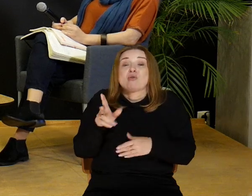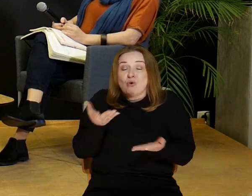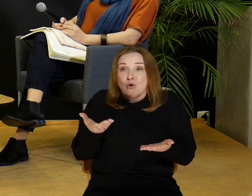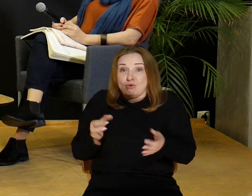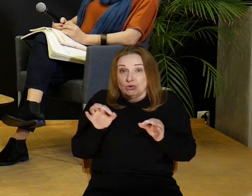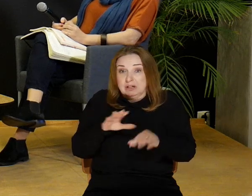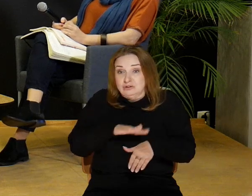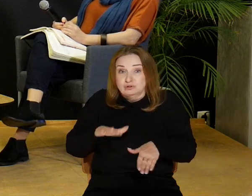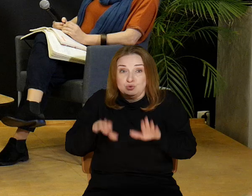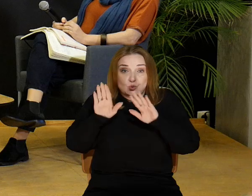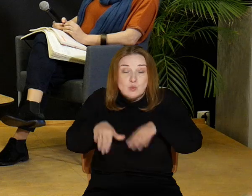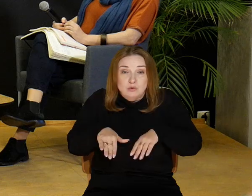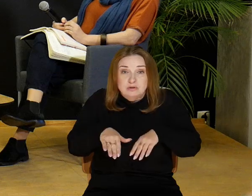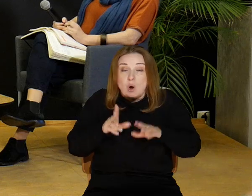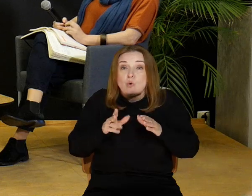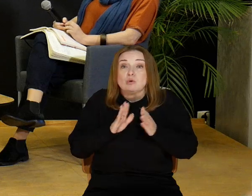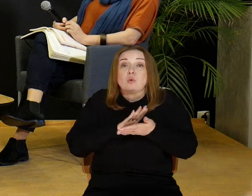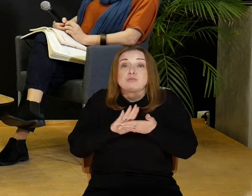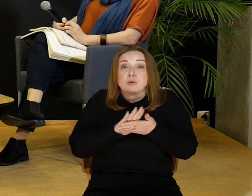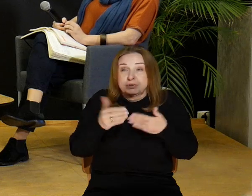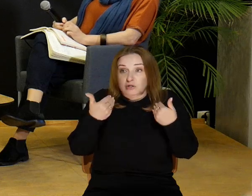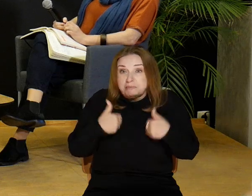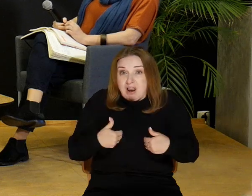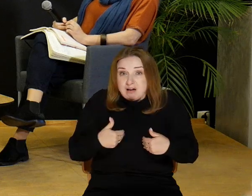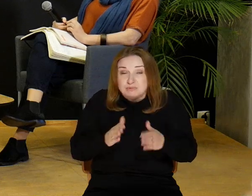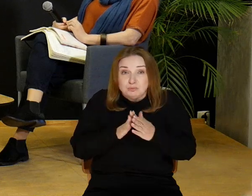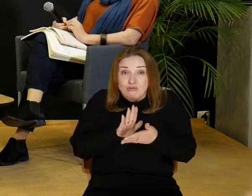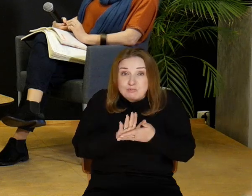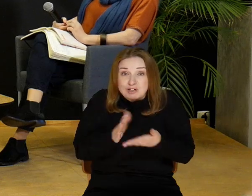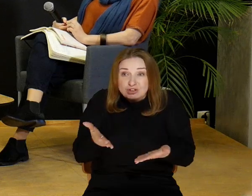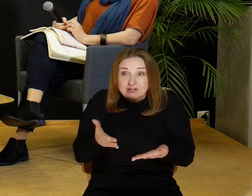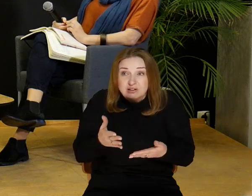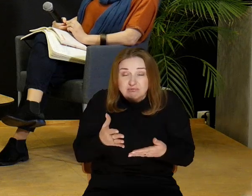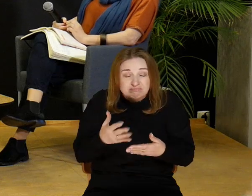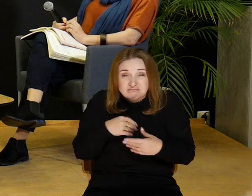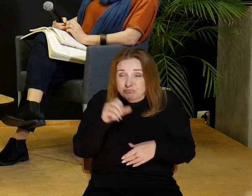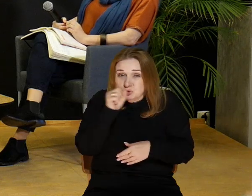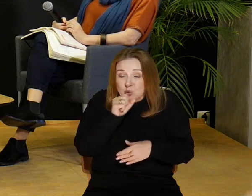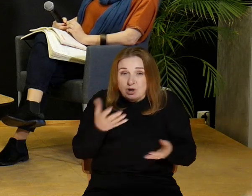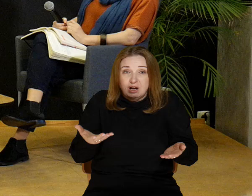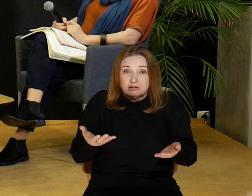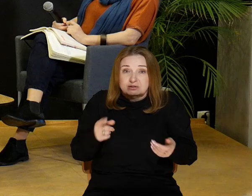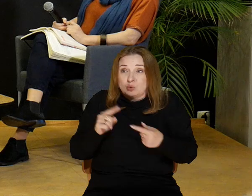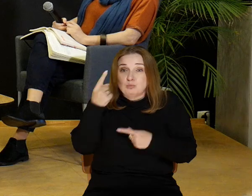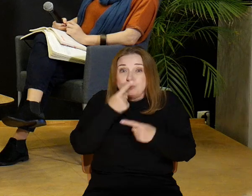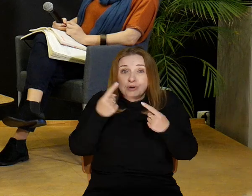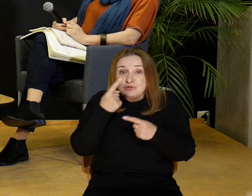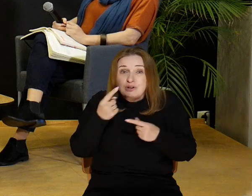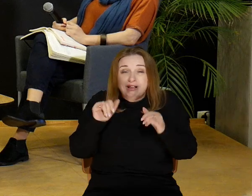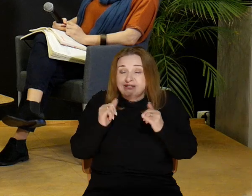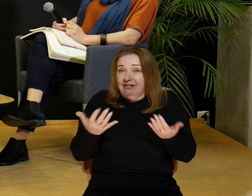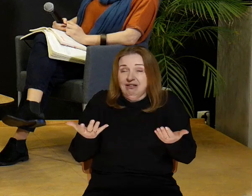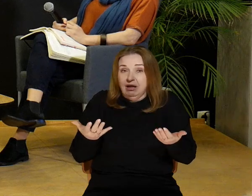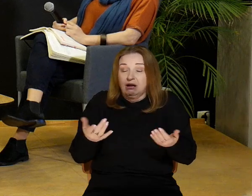teraz to, co ktoś miałby mnie przepraszać, prosić o wybaczenie. Nie, to jest w ogóle dla mnie absurd myślenie właśnie w takich kategoriach narodów. A